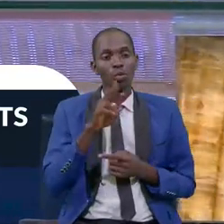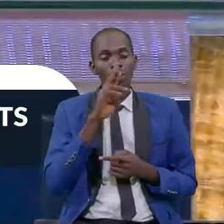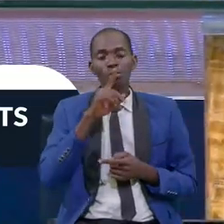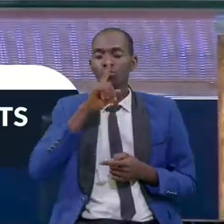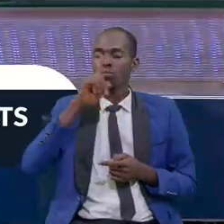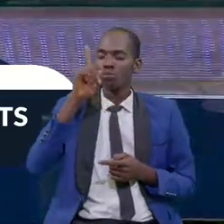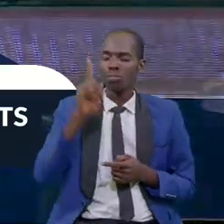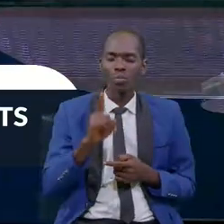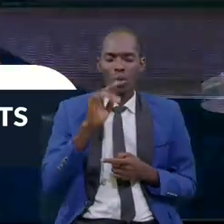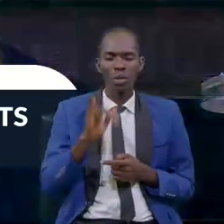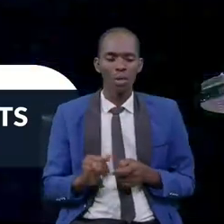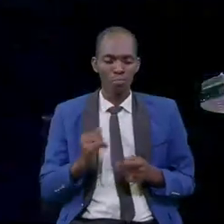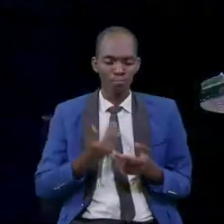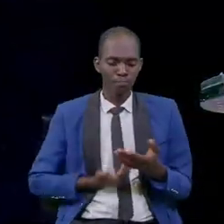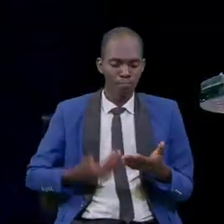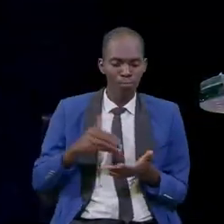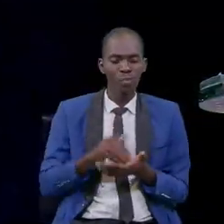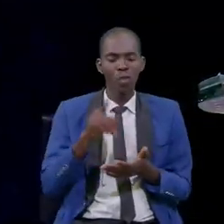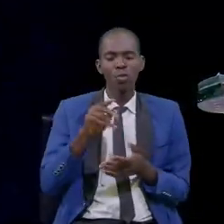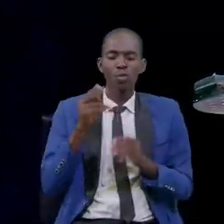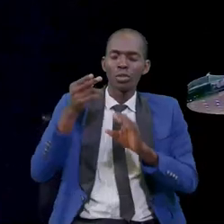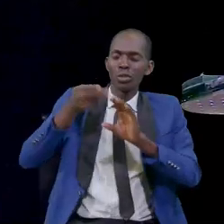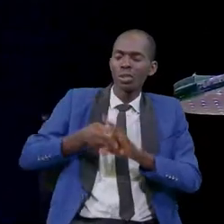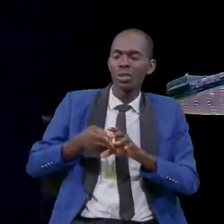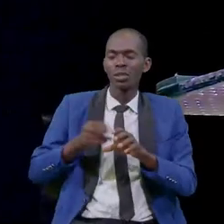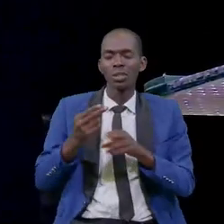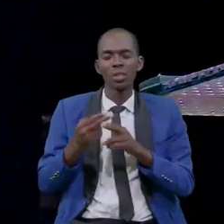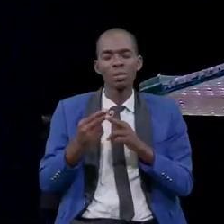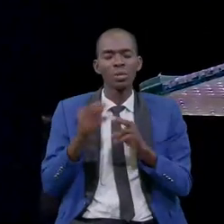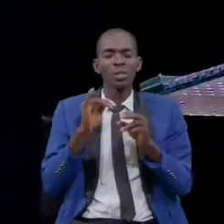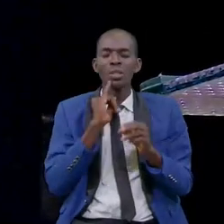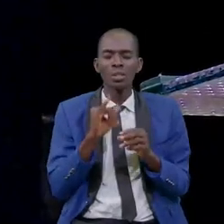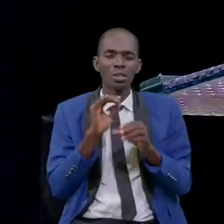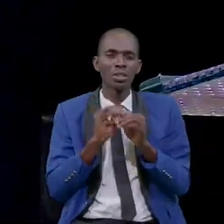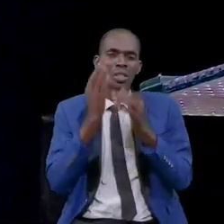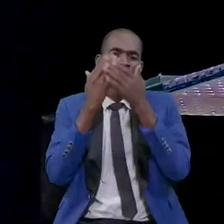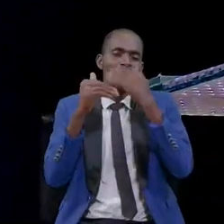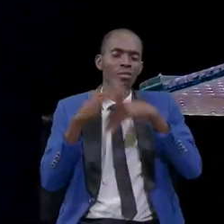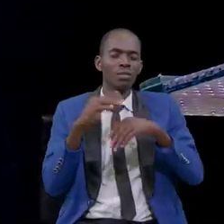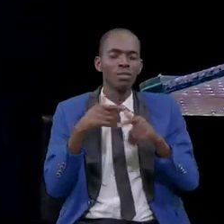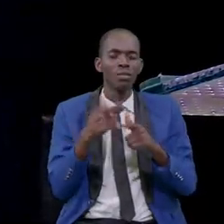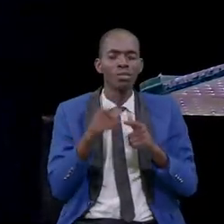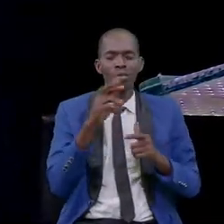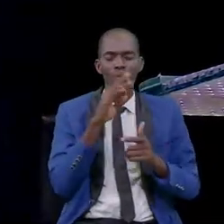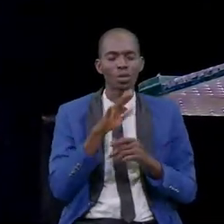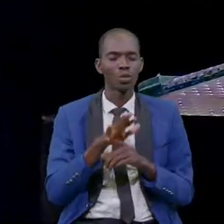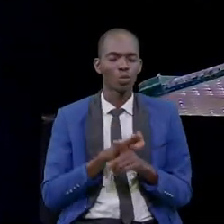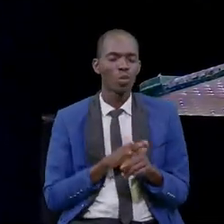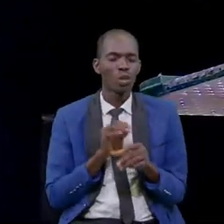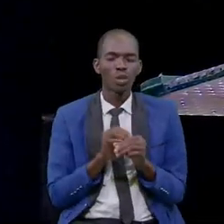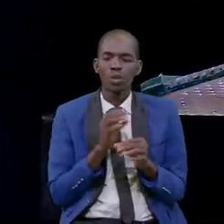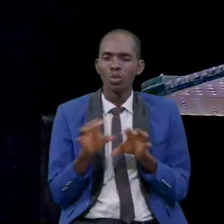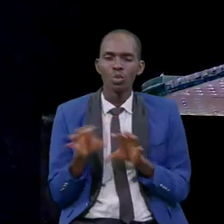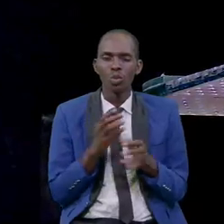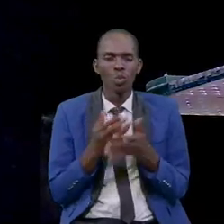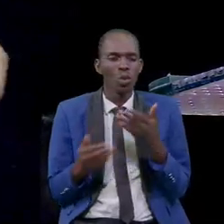Lorsque vous êtes réellement né de nouveau et vous avez entendu parler du ciel, alors vous êtes lent à faire ce que vous faites. Vous